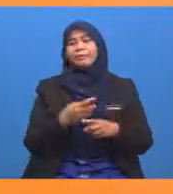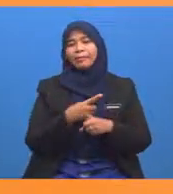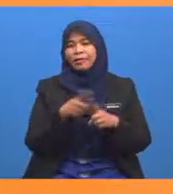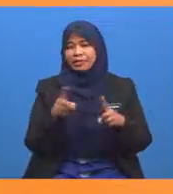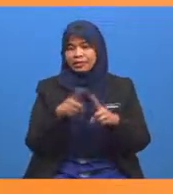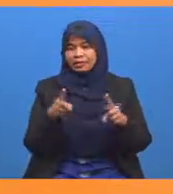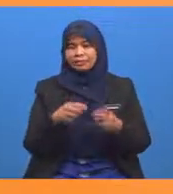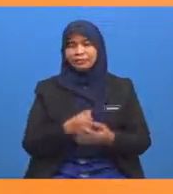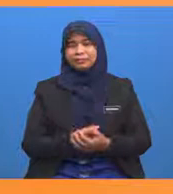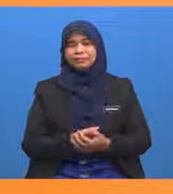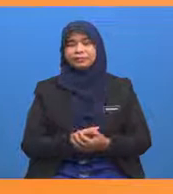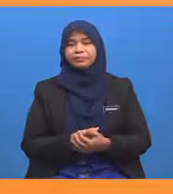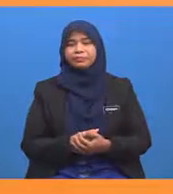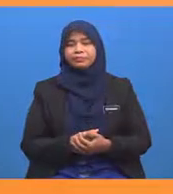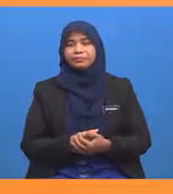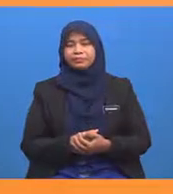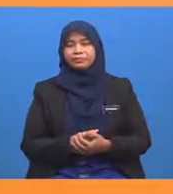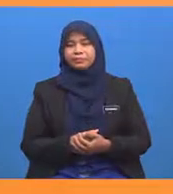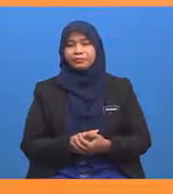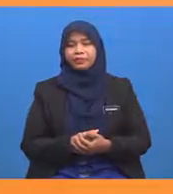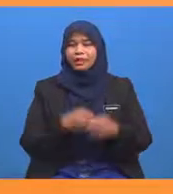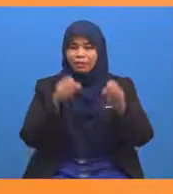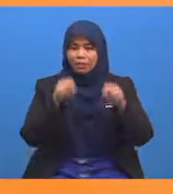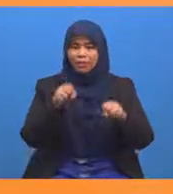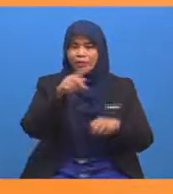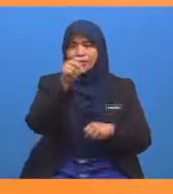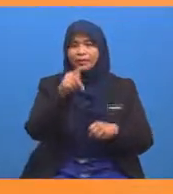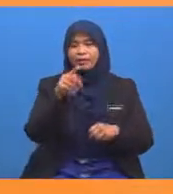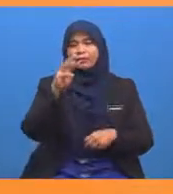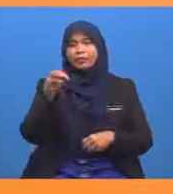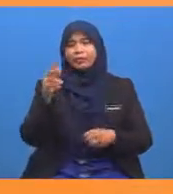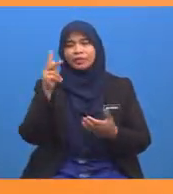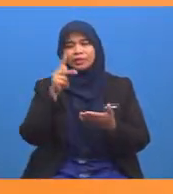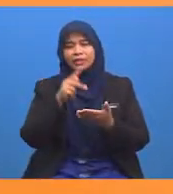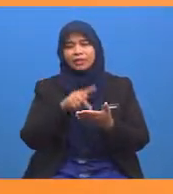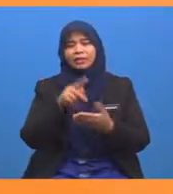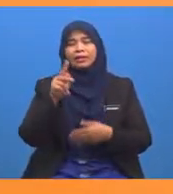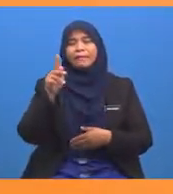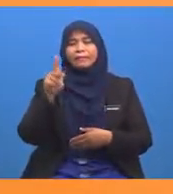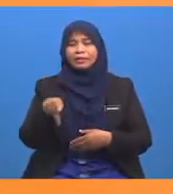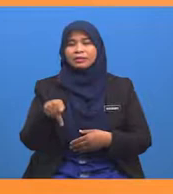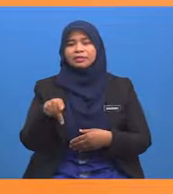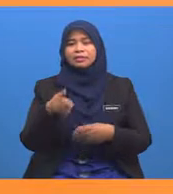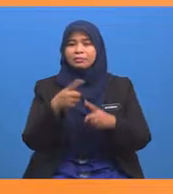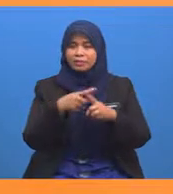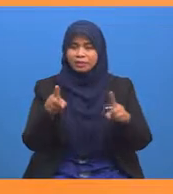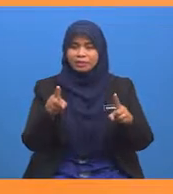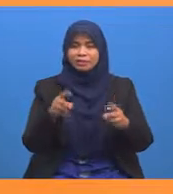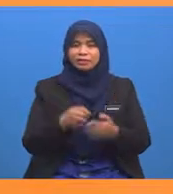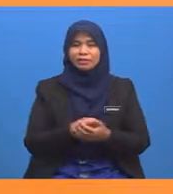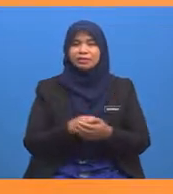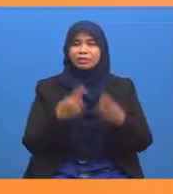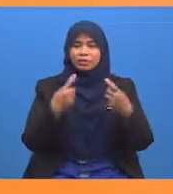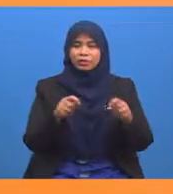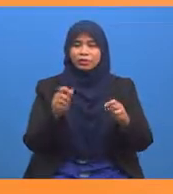tiga istilah tersebut. Bolehkah murid-murid mengenal pasti perbezaannya? Cuba lengkapkan